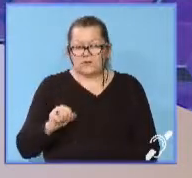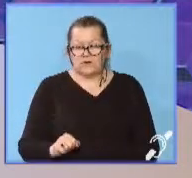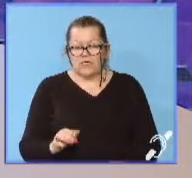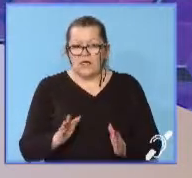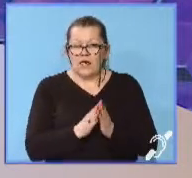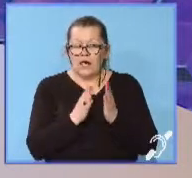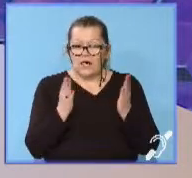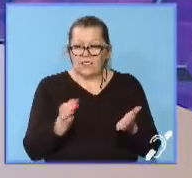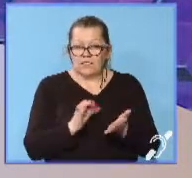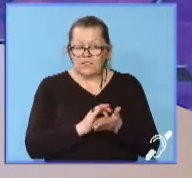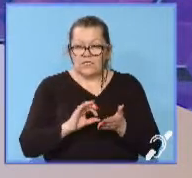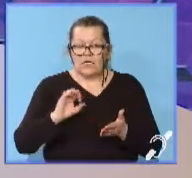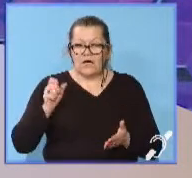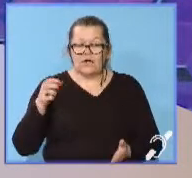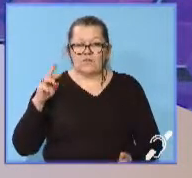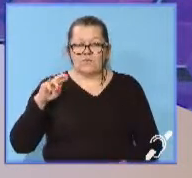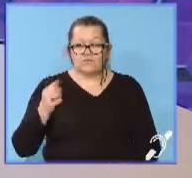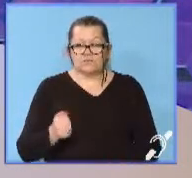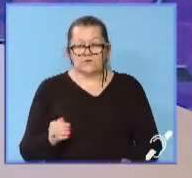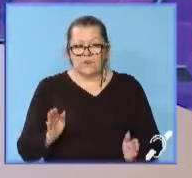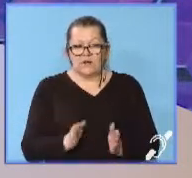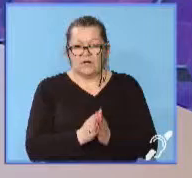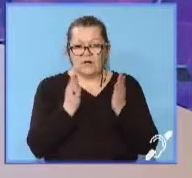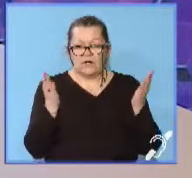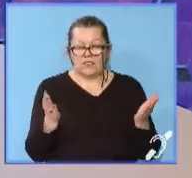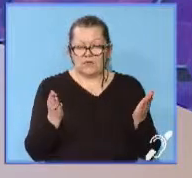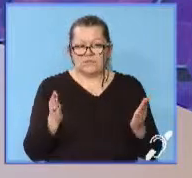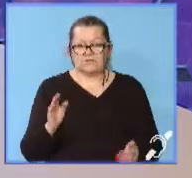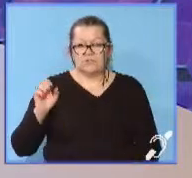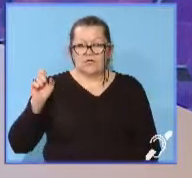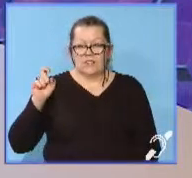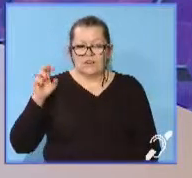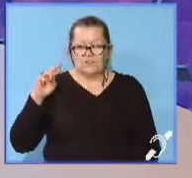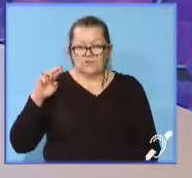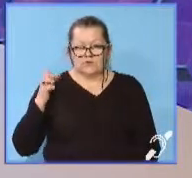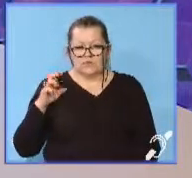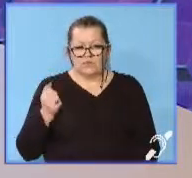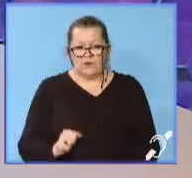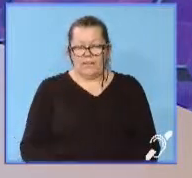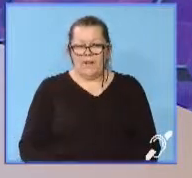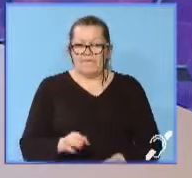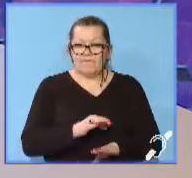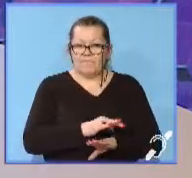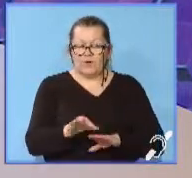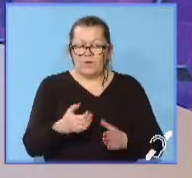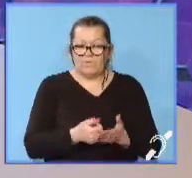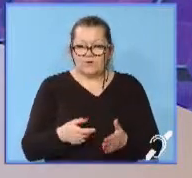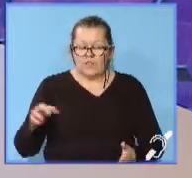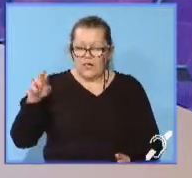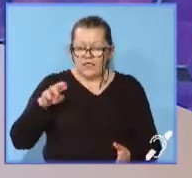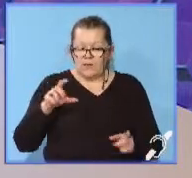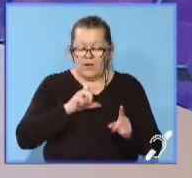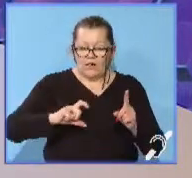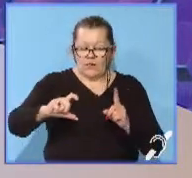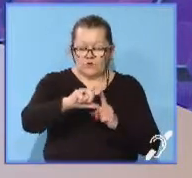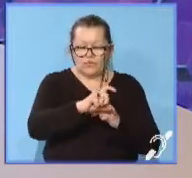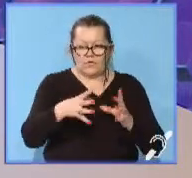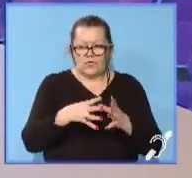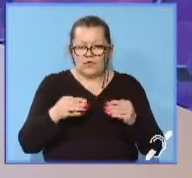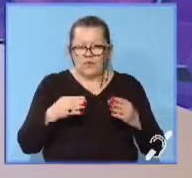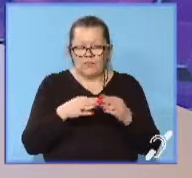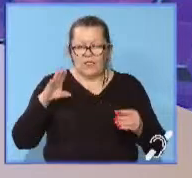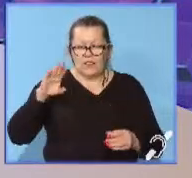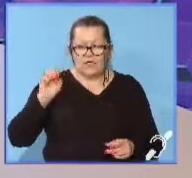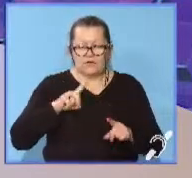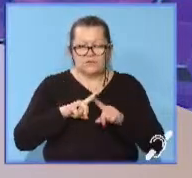volumul a fost publicat la editura aius în colecția cărțile exilului și face parte dintr un proiect dedicat recuperării culturii române a